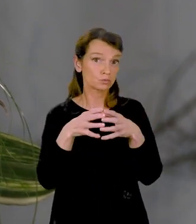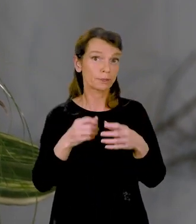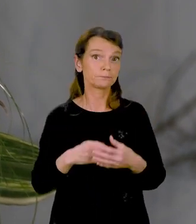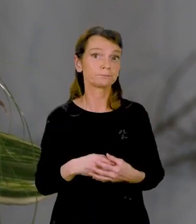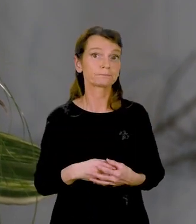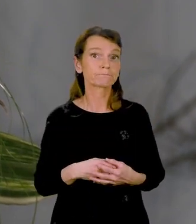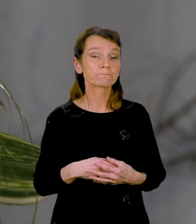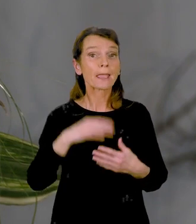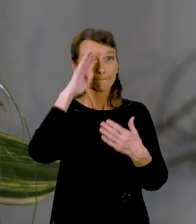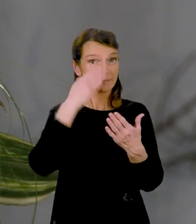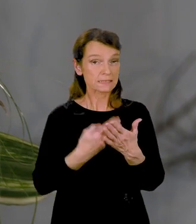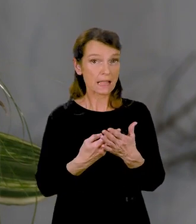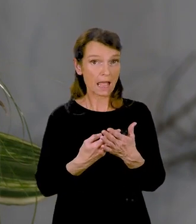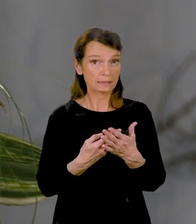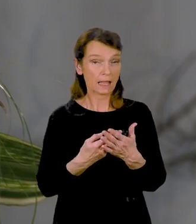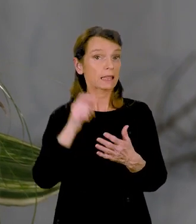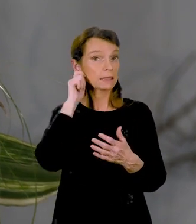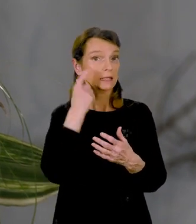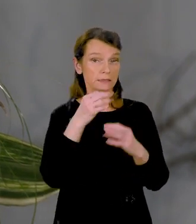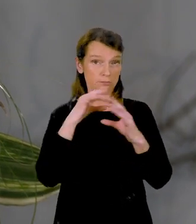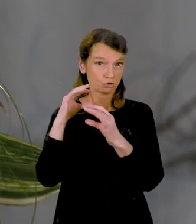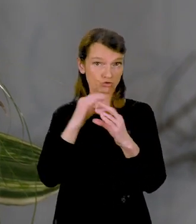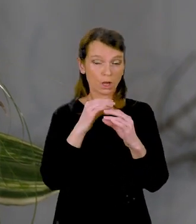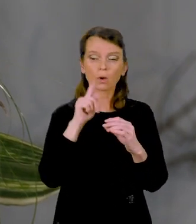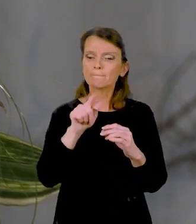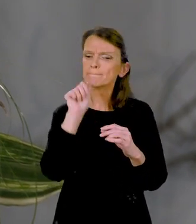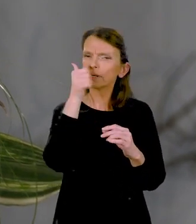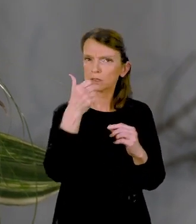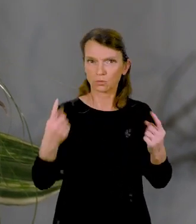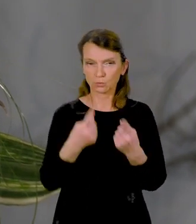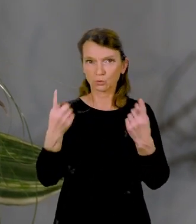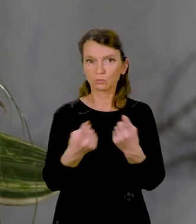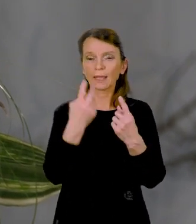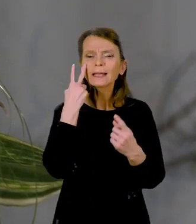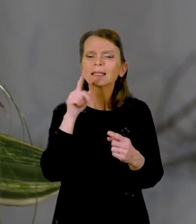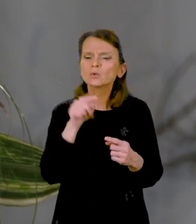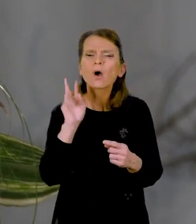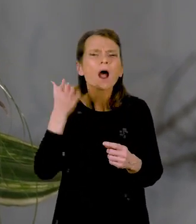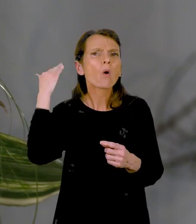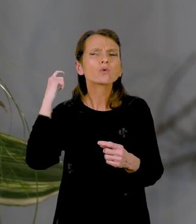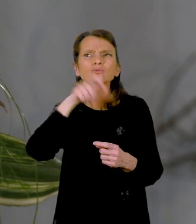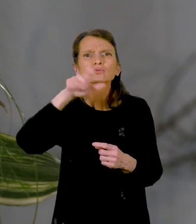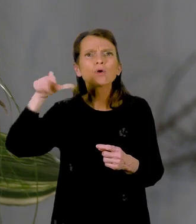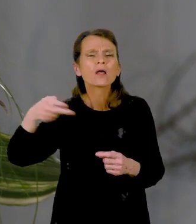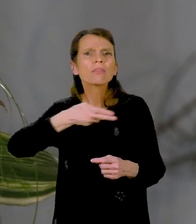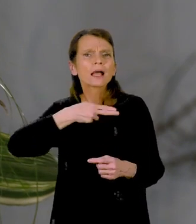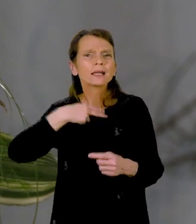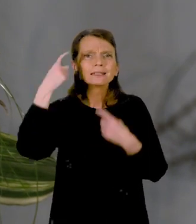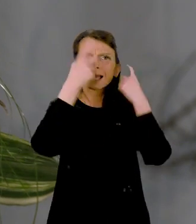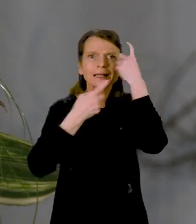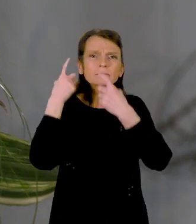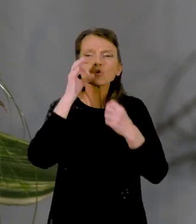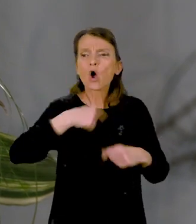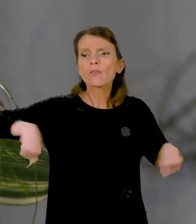Priznanje Deklica s piščalko najprej spodbuja, da glede na to, kako so razmišljali nagrajenci, o nas kot o ljudeh